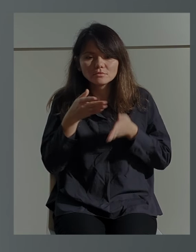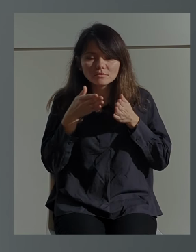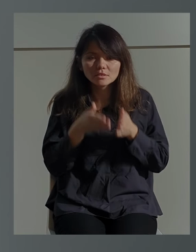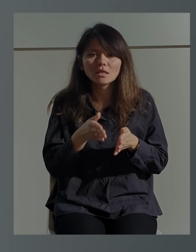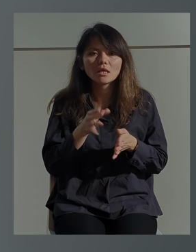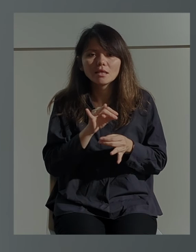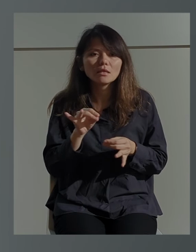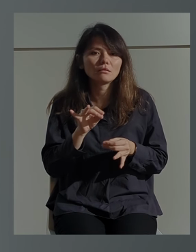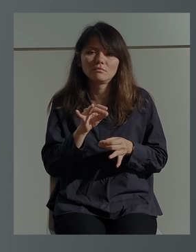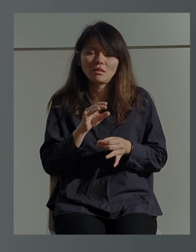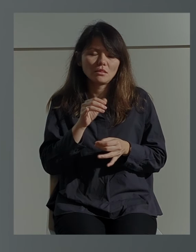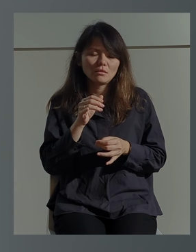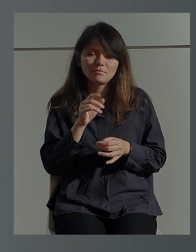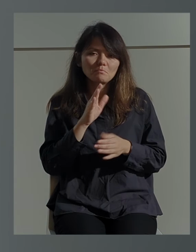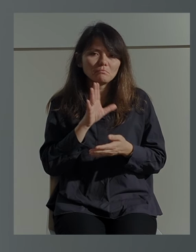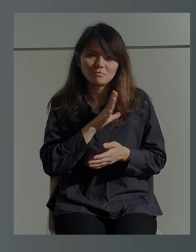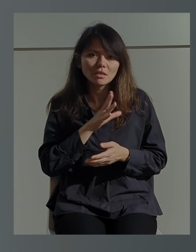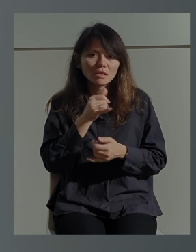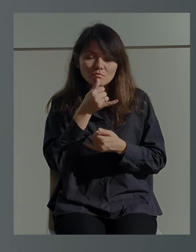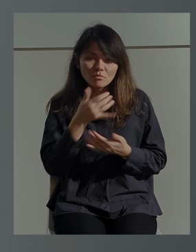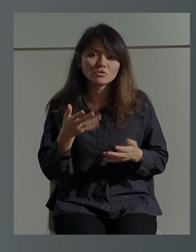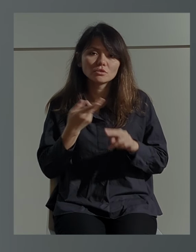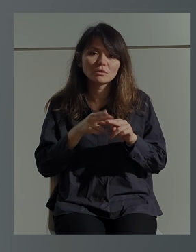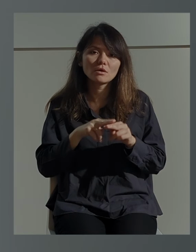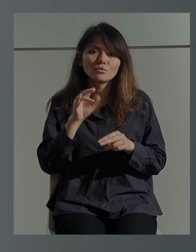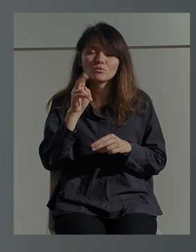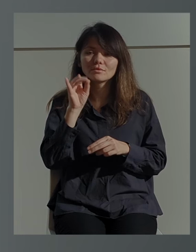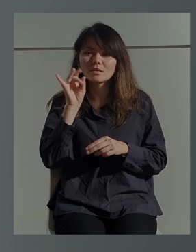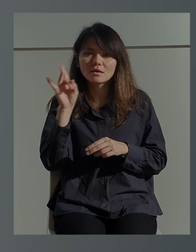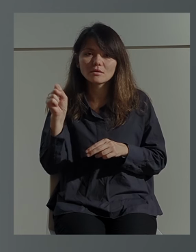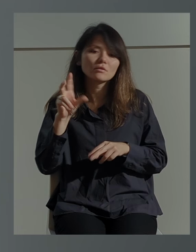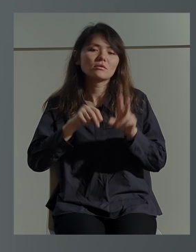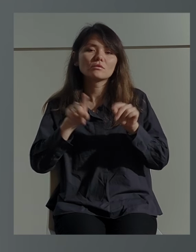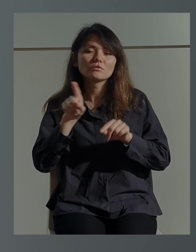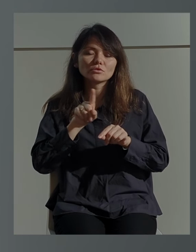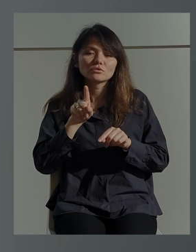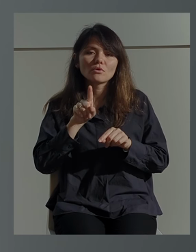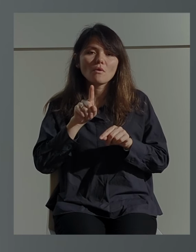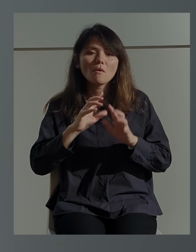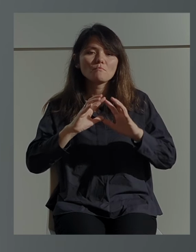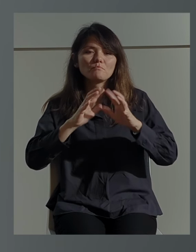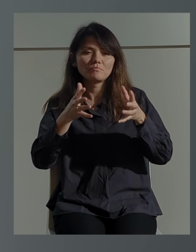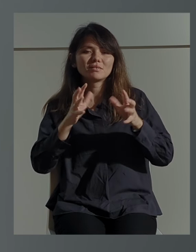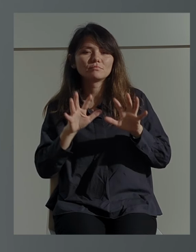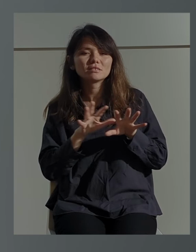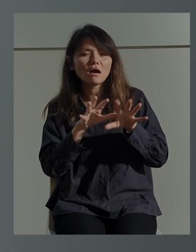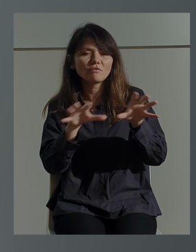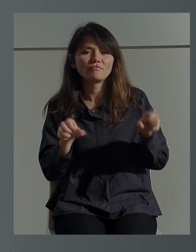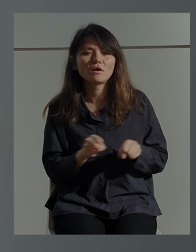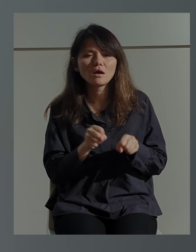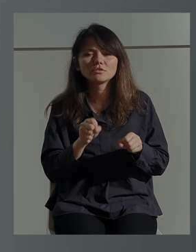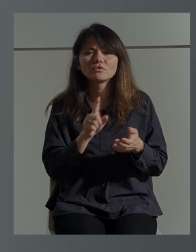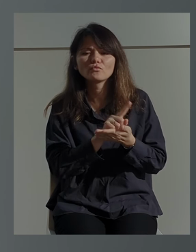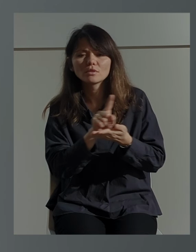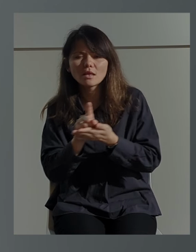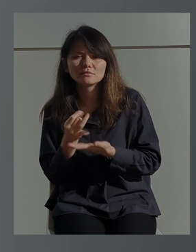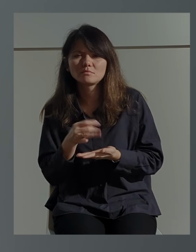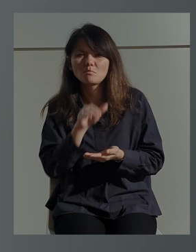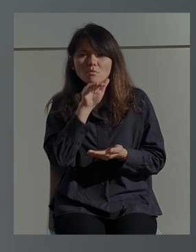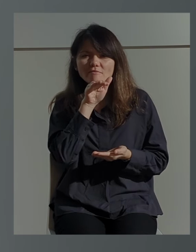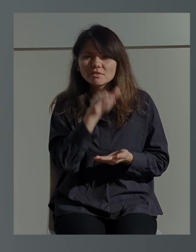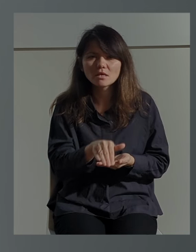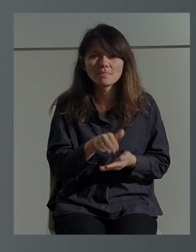может Вот но кундера объясняет это движение не тем что мир захвачен функционализм и профессионализмом и